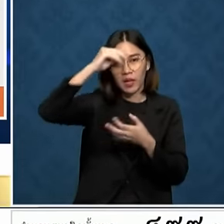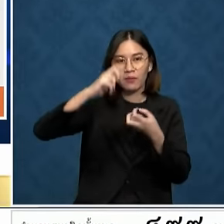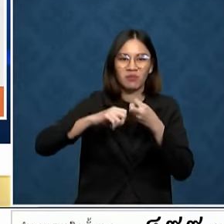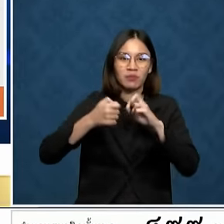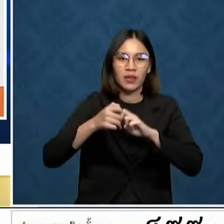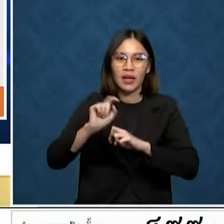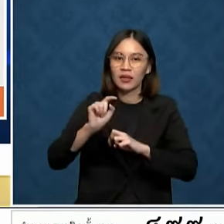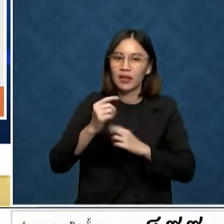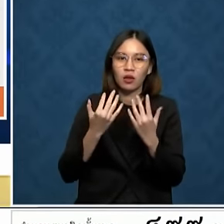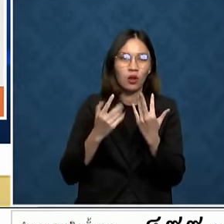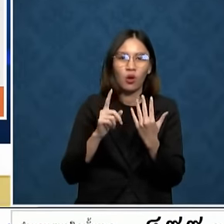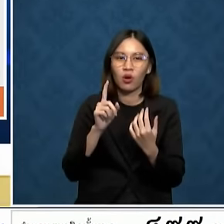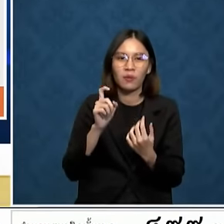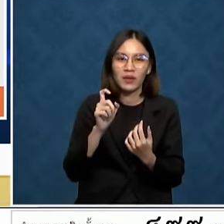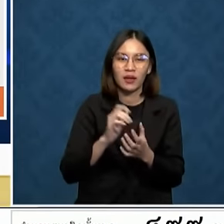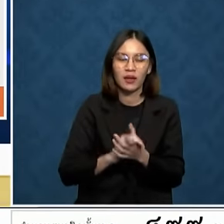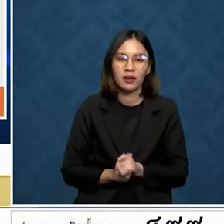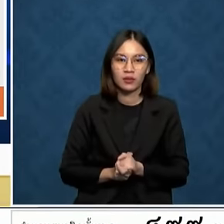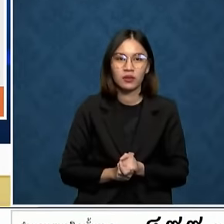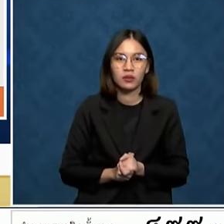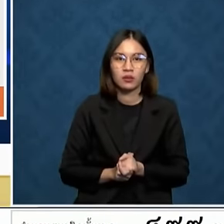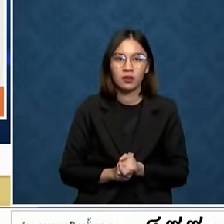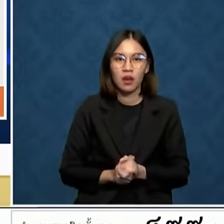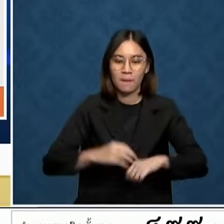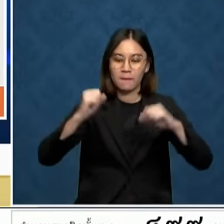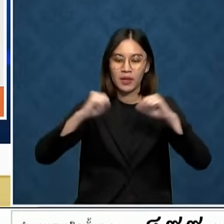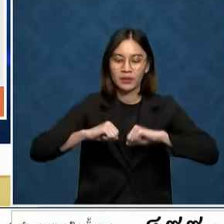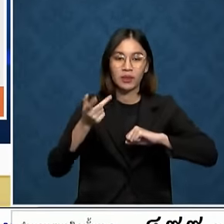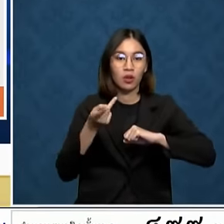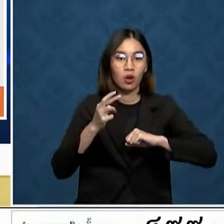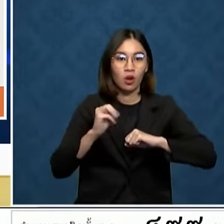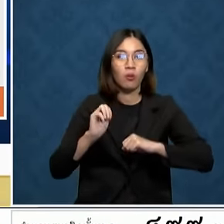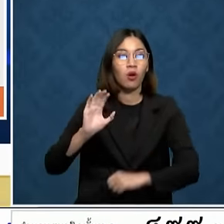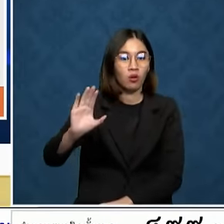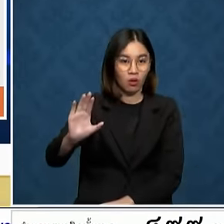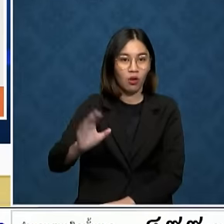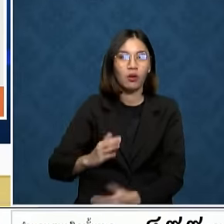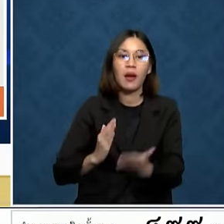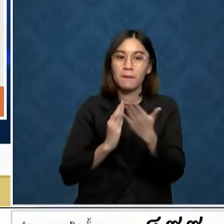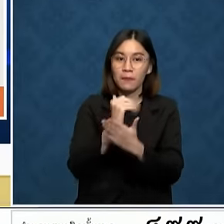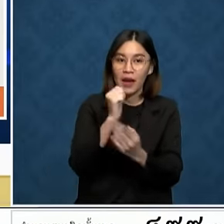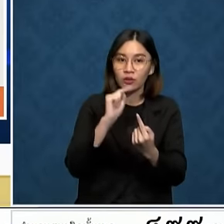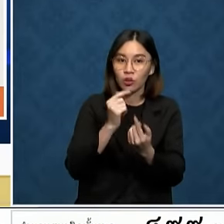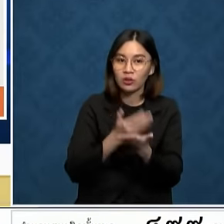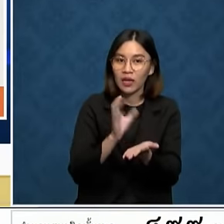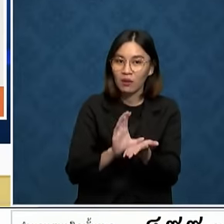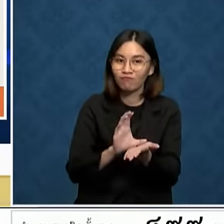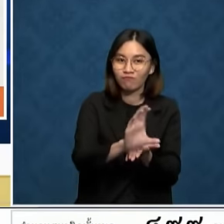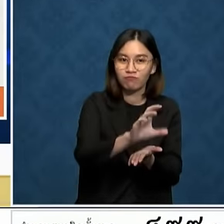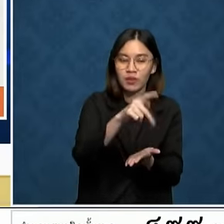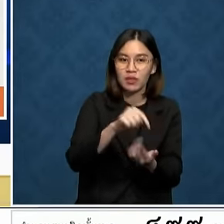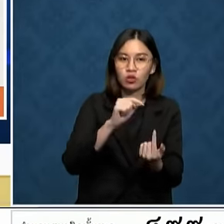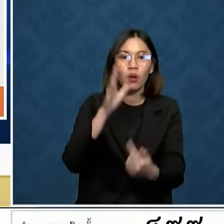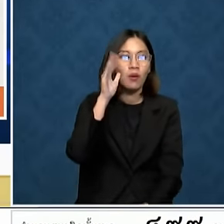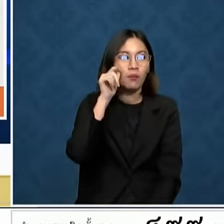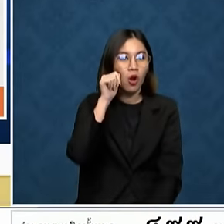ที่เรารอมไมได้แต่ธรมทางครั ขนาดมติค.ร.ม. ของท่านเอครับที่อนุมัทการเพิ่ม เงิอุนุพิเศษ ใหภูพบค